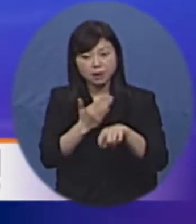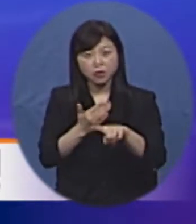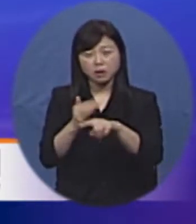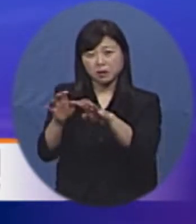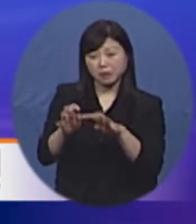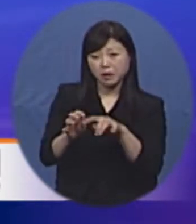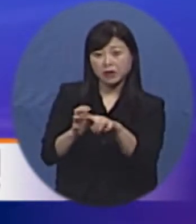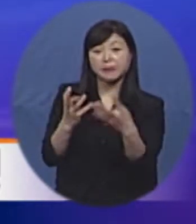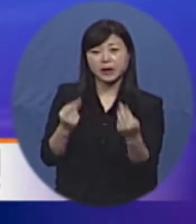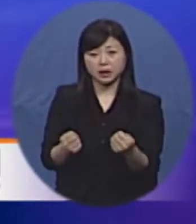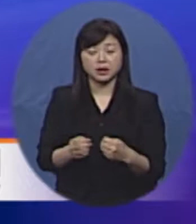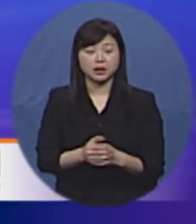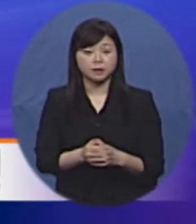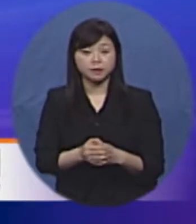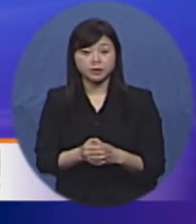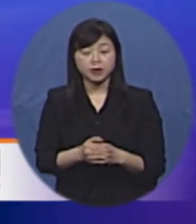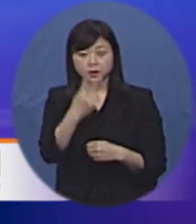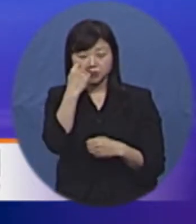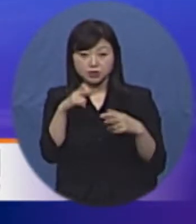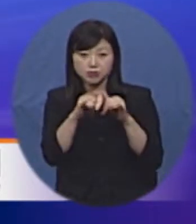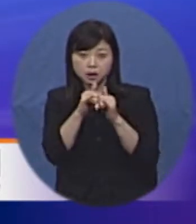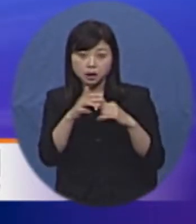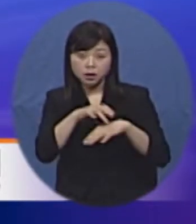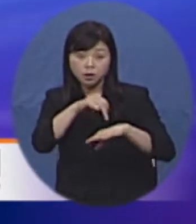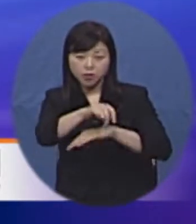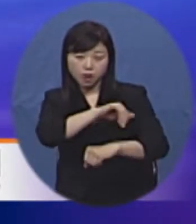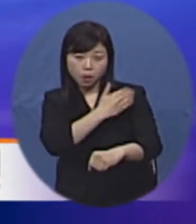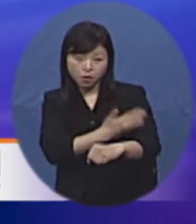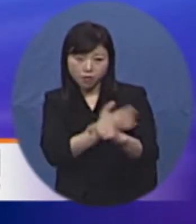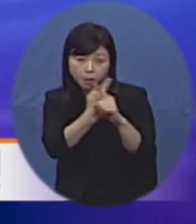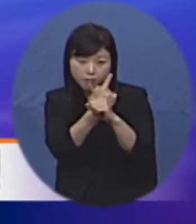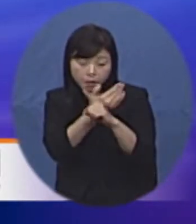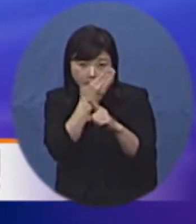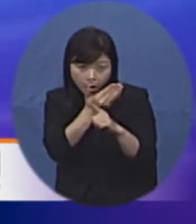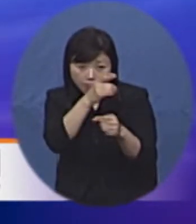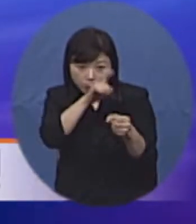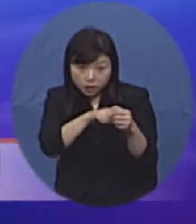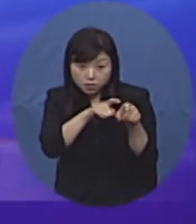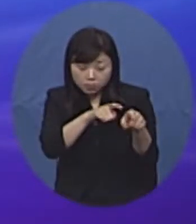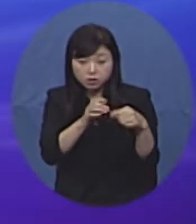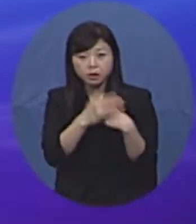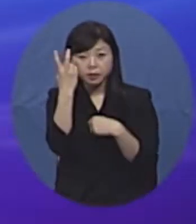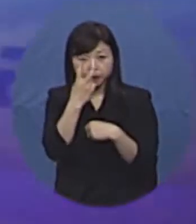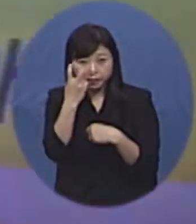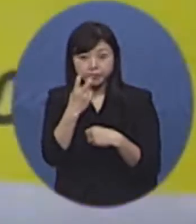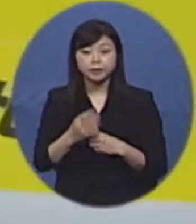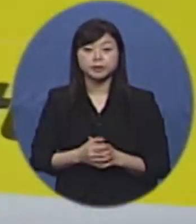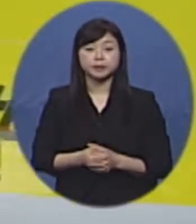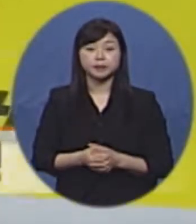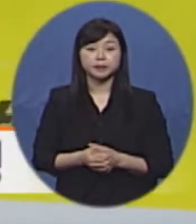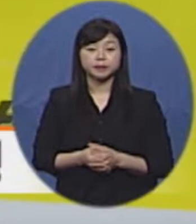곳이 많다고 합니다. 이에 시각장애인 보행권 개선을 위한 현장 점검이 있었습니다.